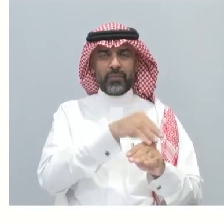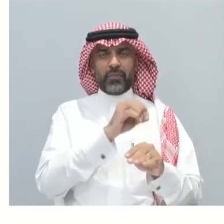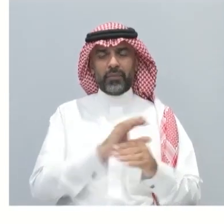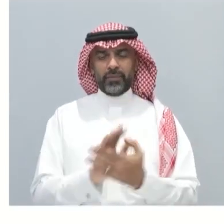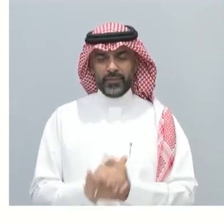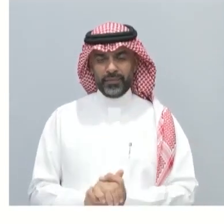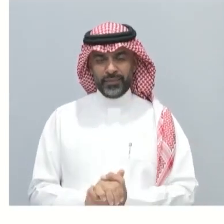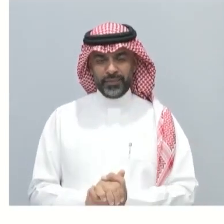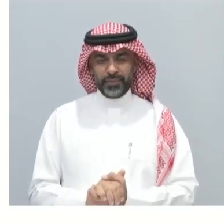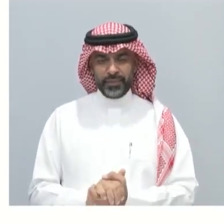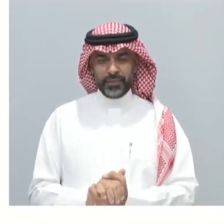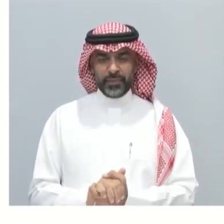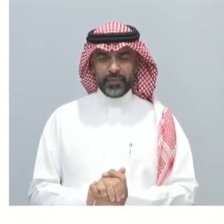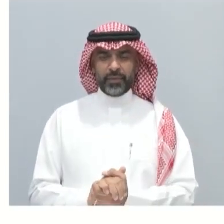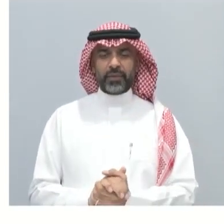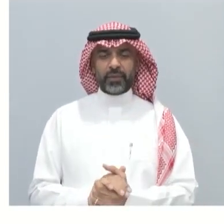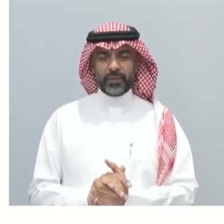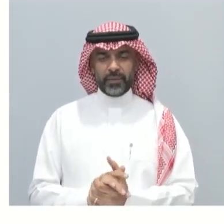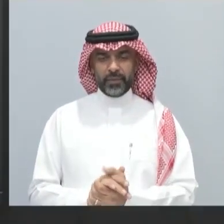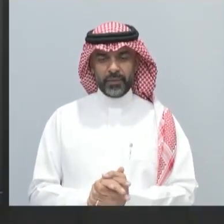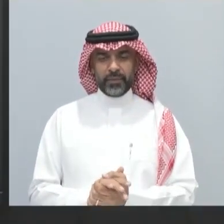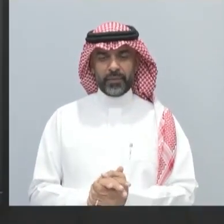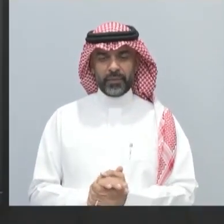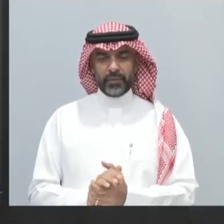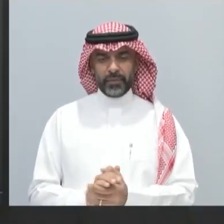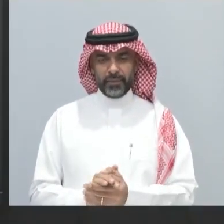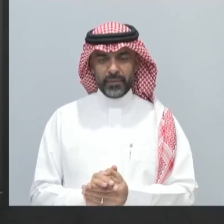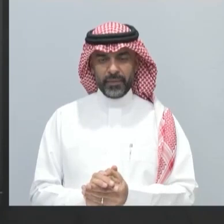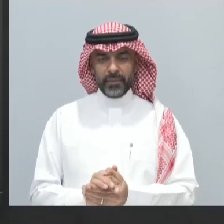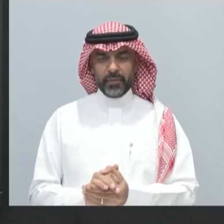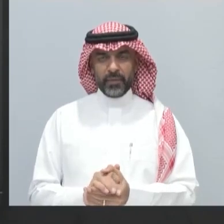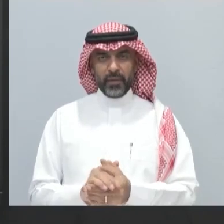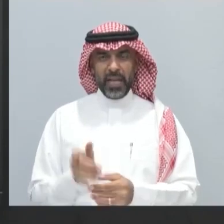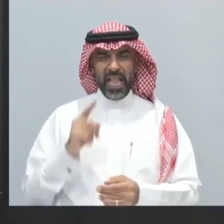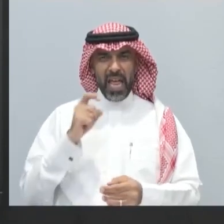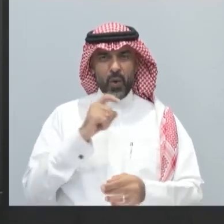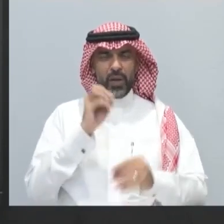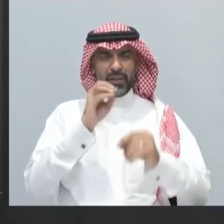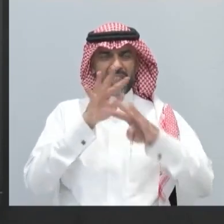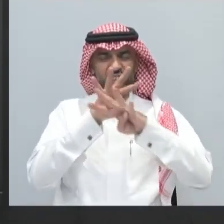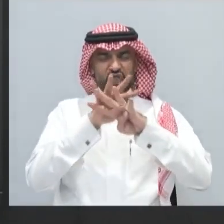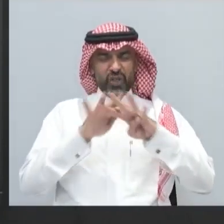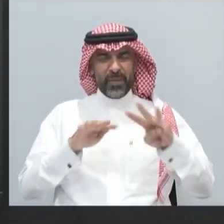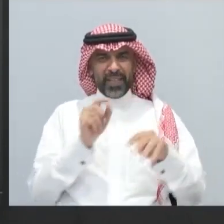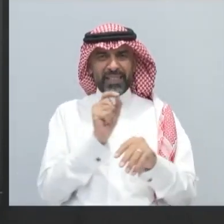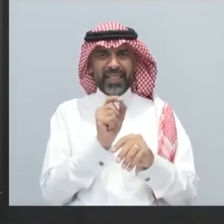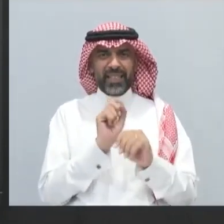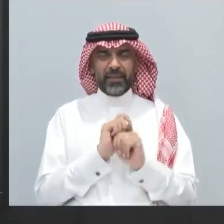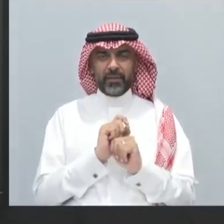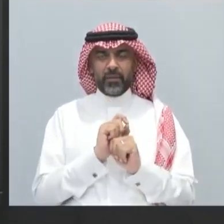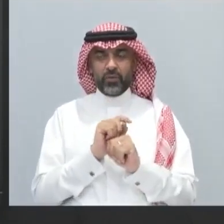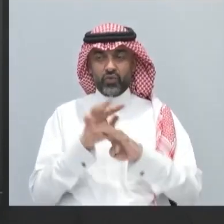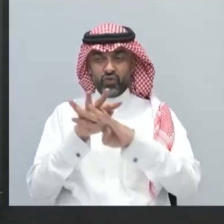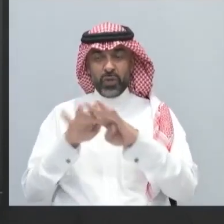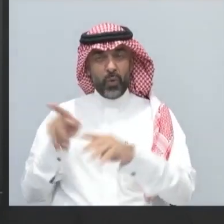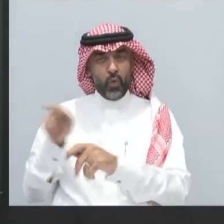العنكبوت يقوم وضع الحيوانات المنويه على شبكه ماذا صغيره طبعا هذه الشبكه